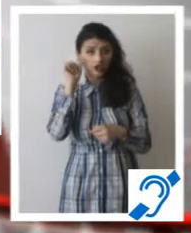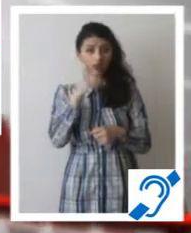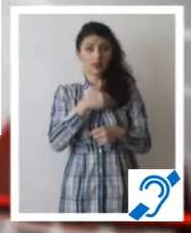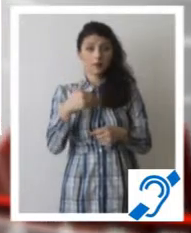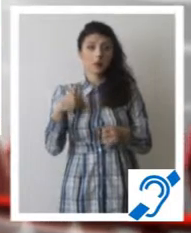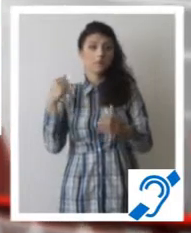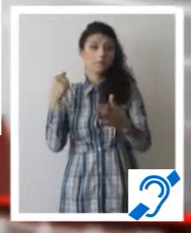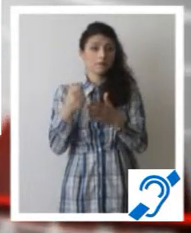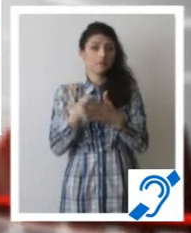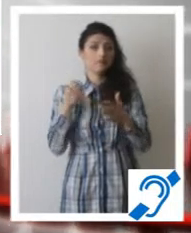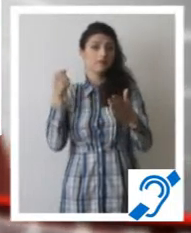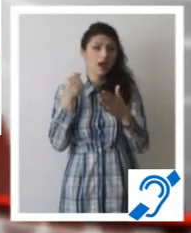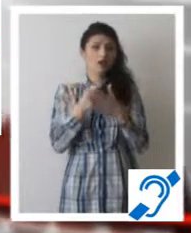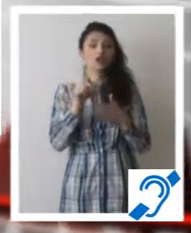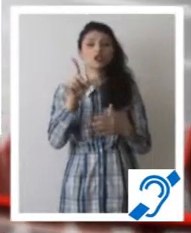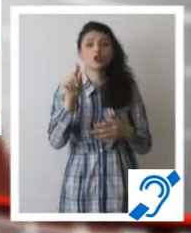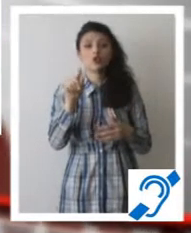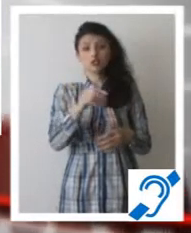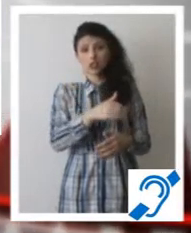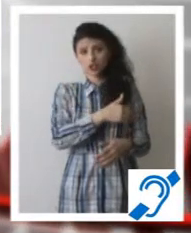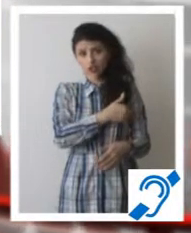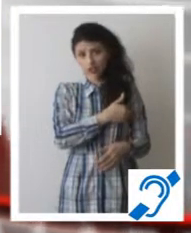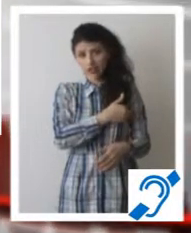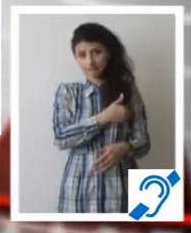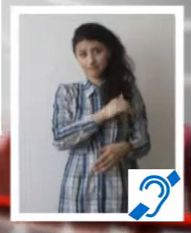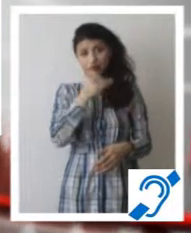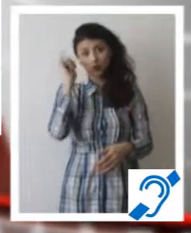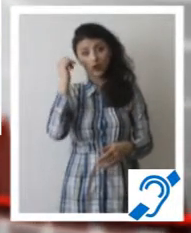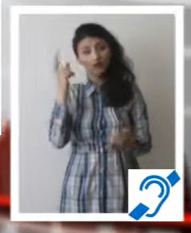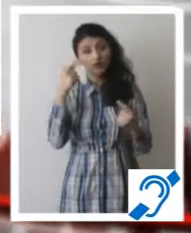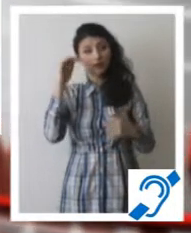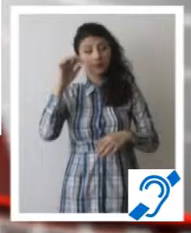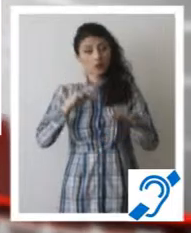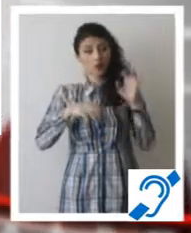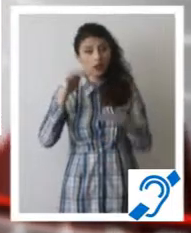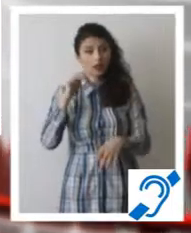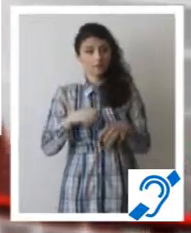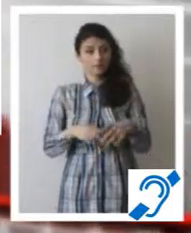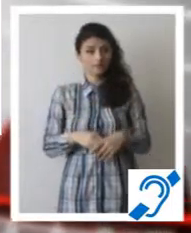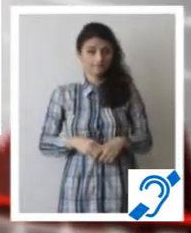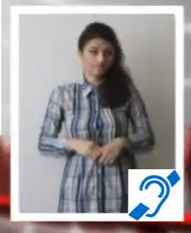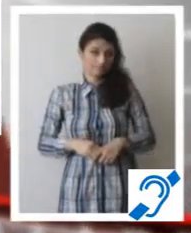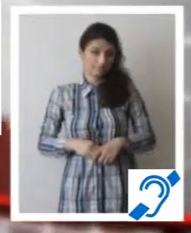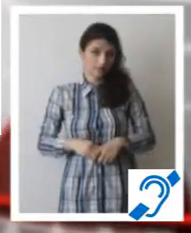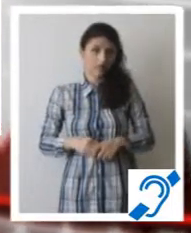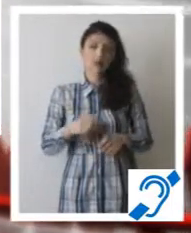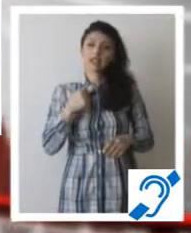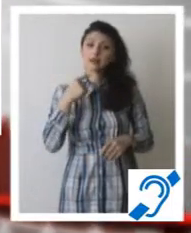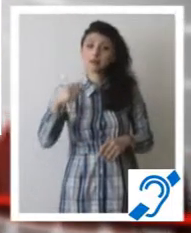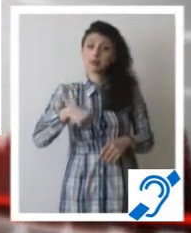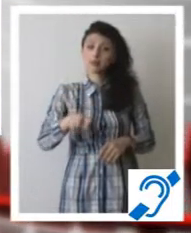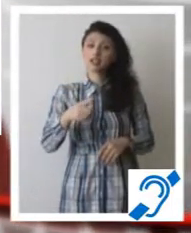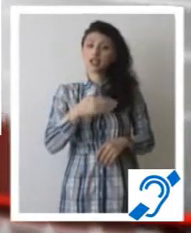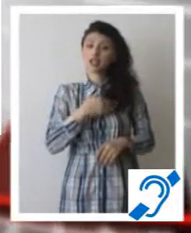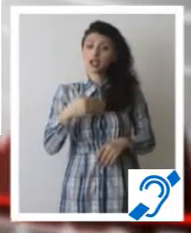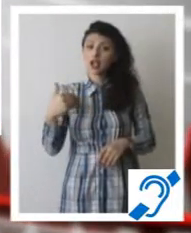temperatura maximă a zilei va atinge 20 de grade Celsius. De joi vin ploile. Săptămâna debutează cu o vreme